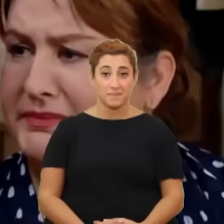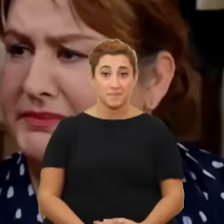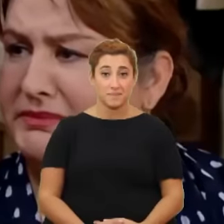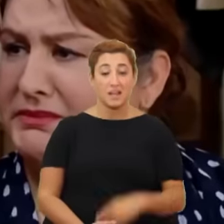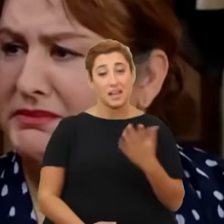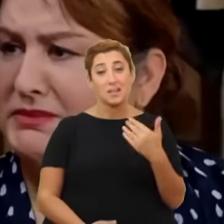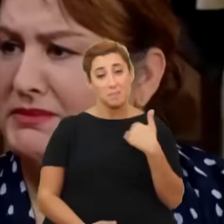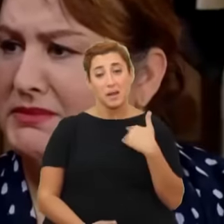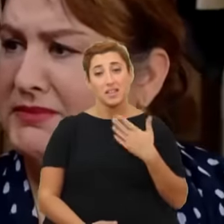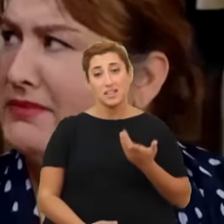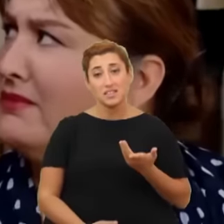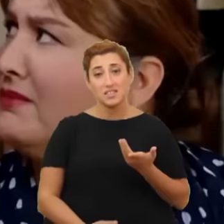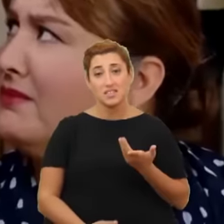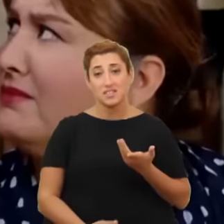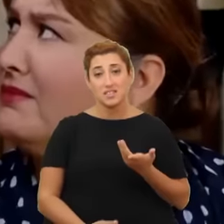Hani ben işte,